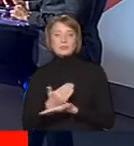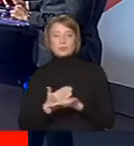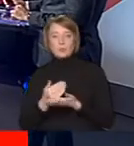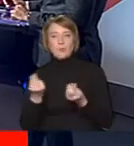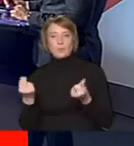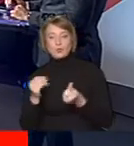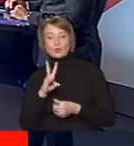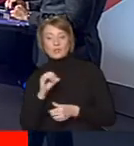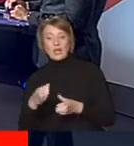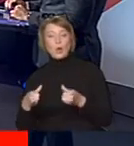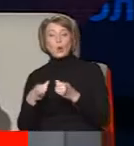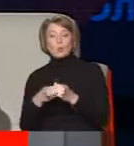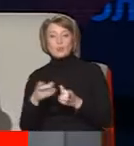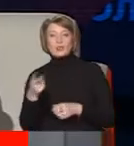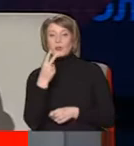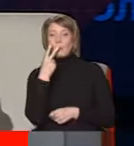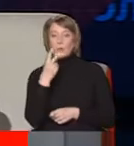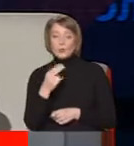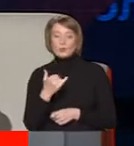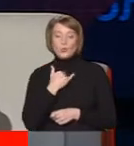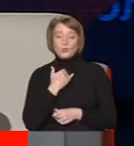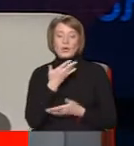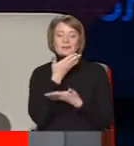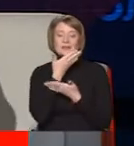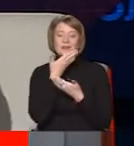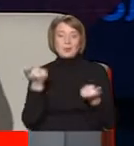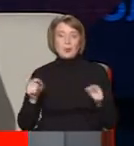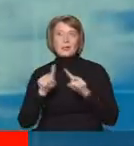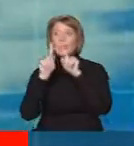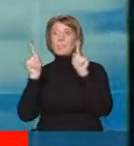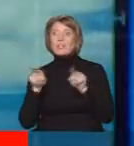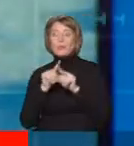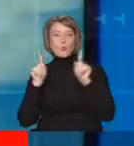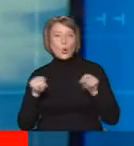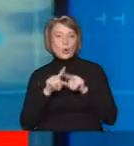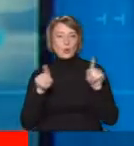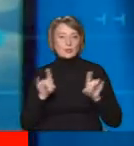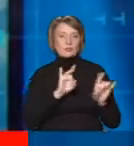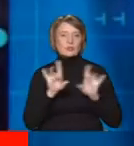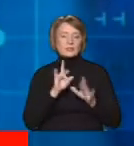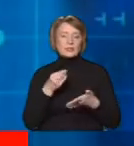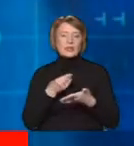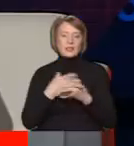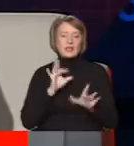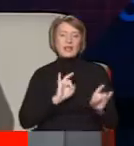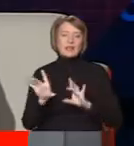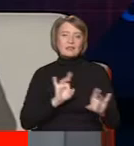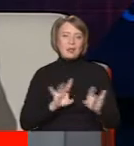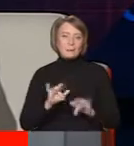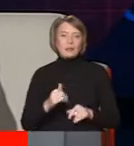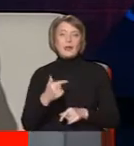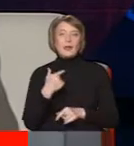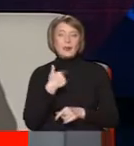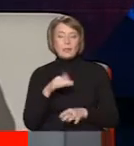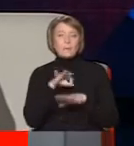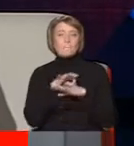І ви побачите, що у нас немає і не буде жодного білборда в Києві. У нас немає і не буде якихось дорогих реклам і так далі. Ми поводимо